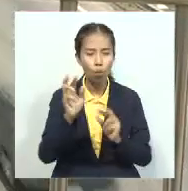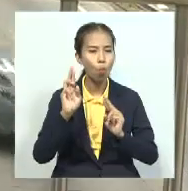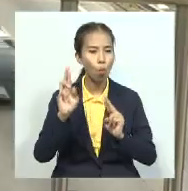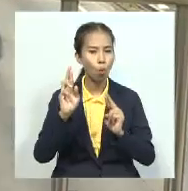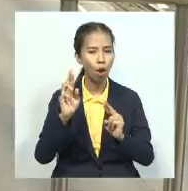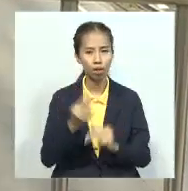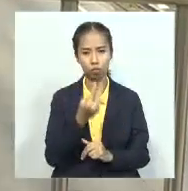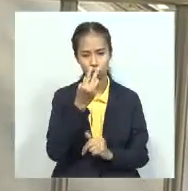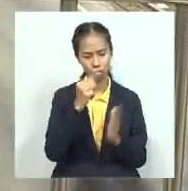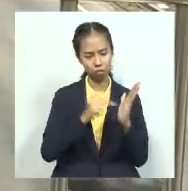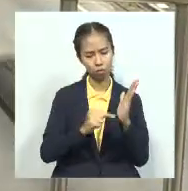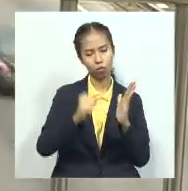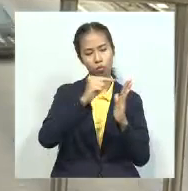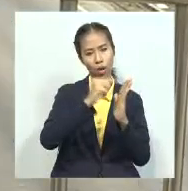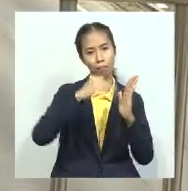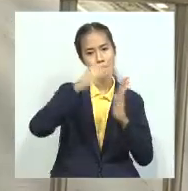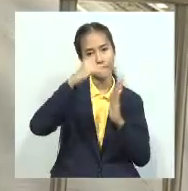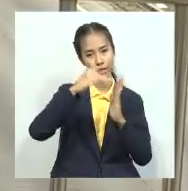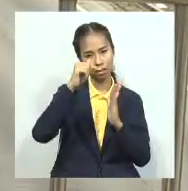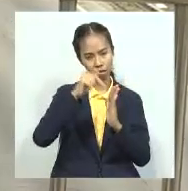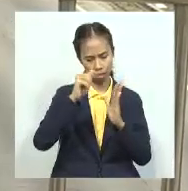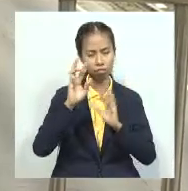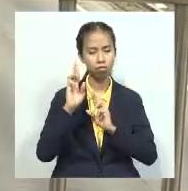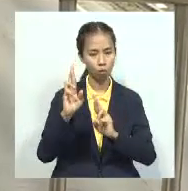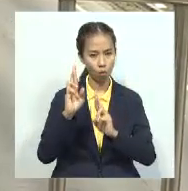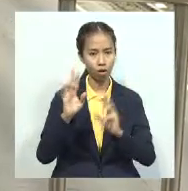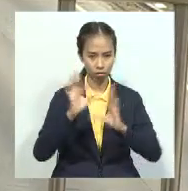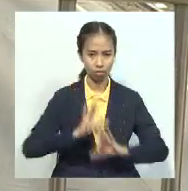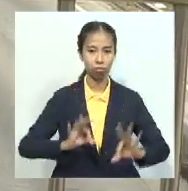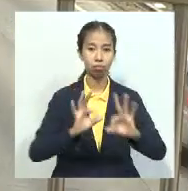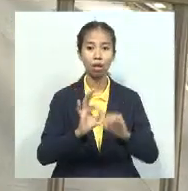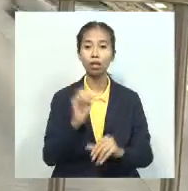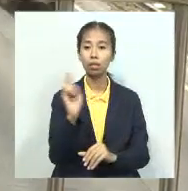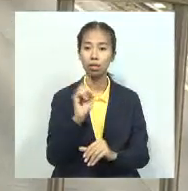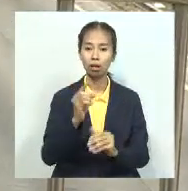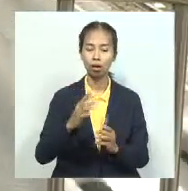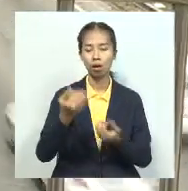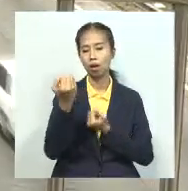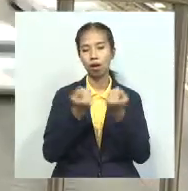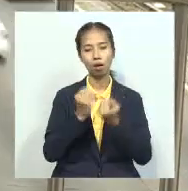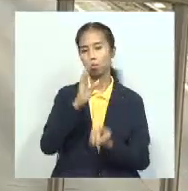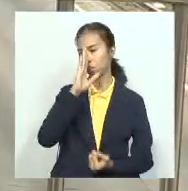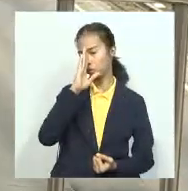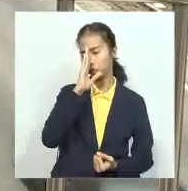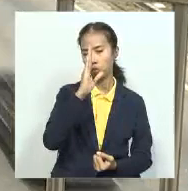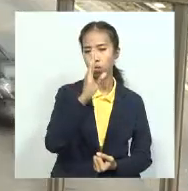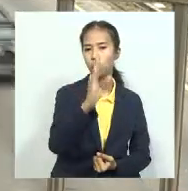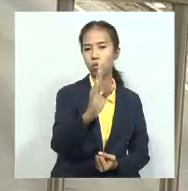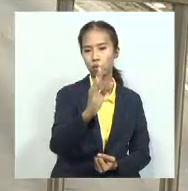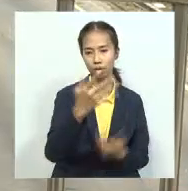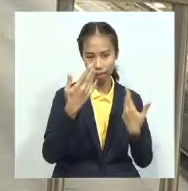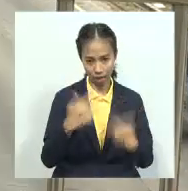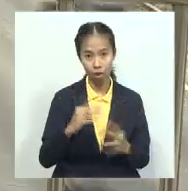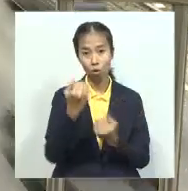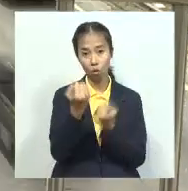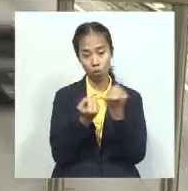ที่มุ่งหน้าสู่ภาคเหนือซึ่งตรงนี้ก็ต้องระมัดระวังนะคะเพราะว่าเส้นทางนี้จะเป็นทางตรงยาวส่วนเส้นทาง